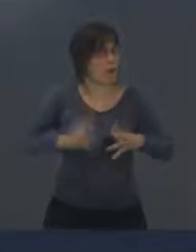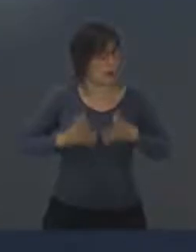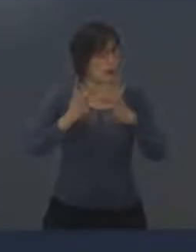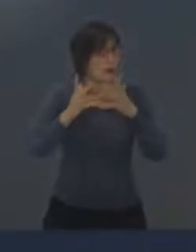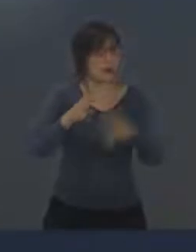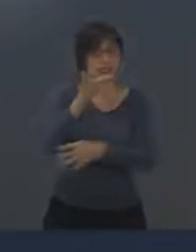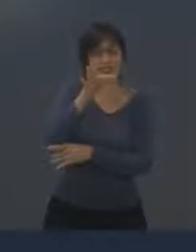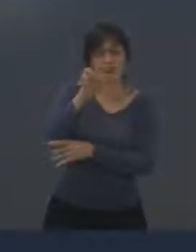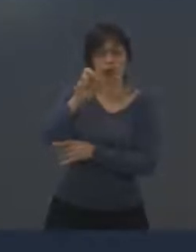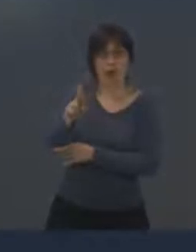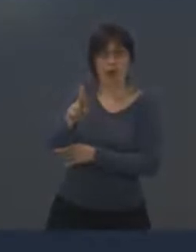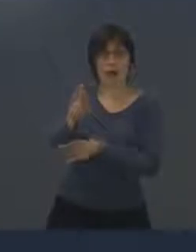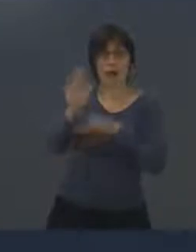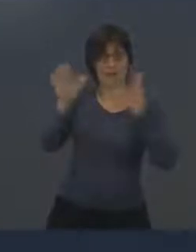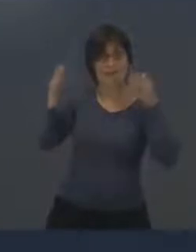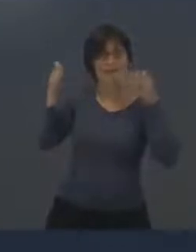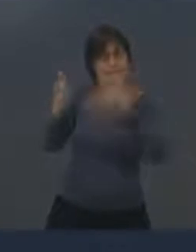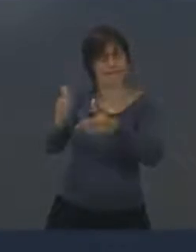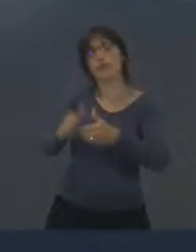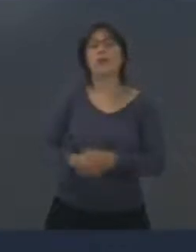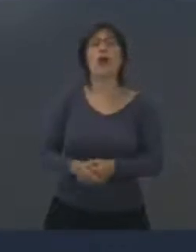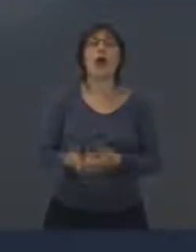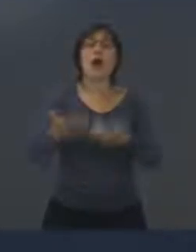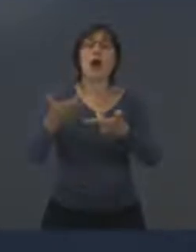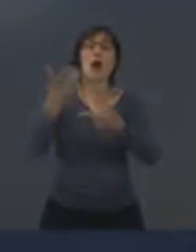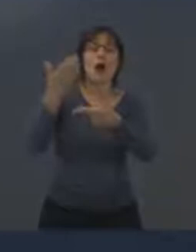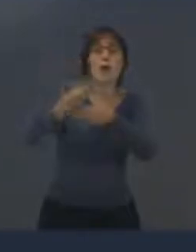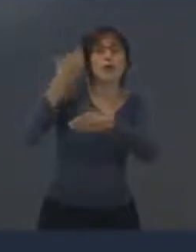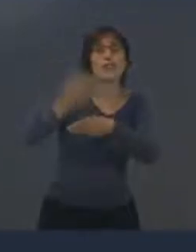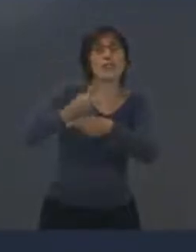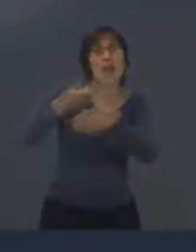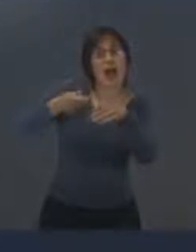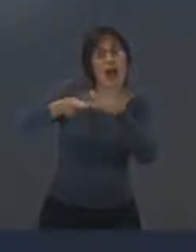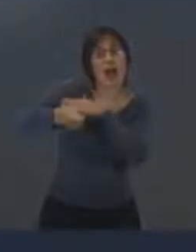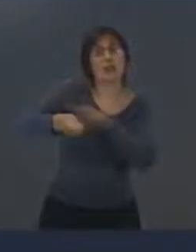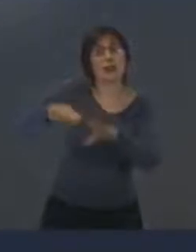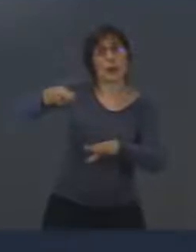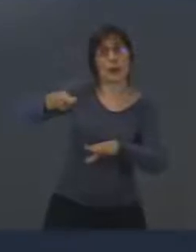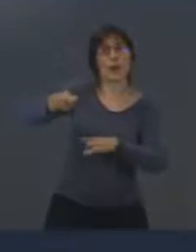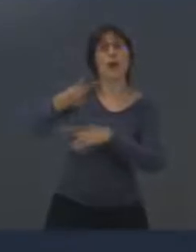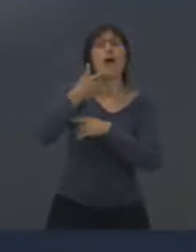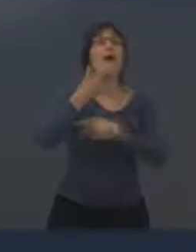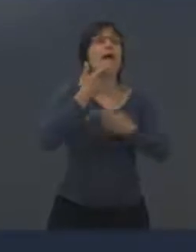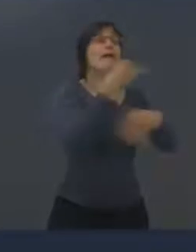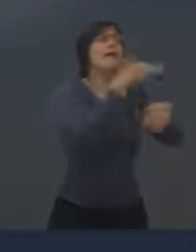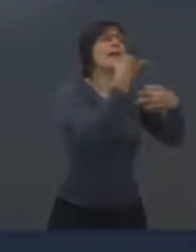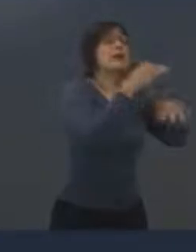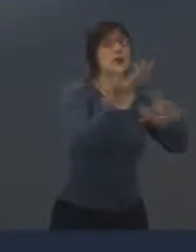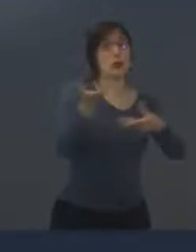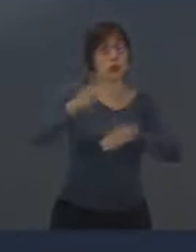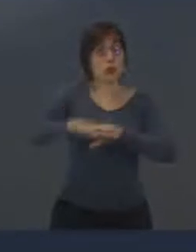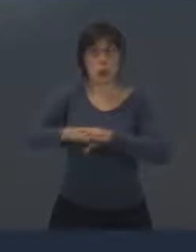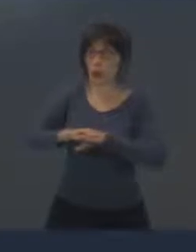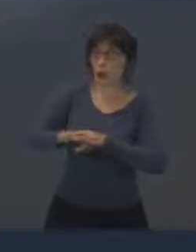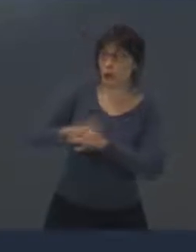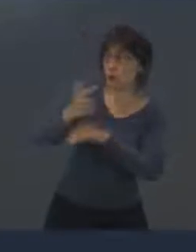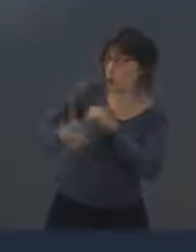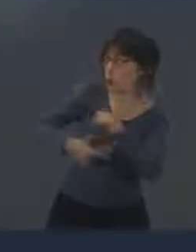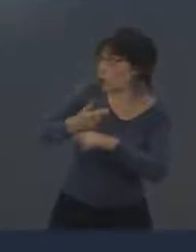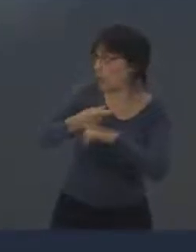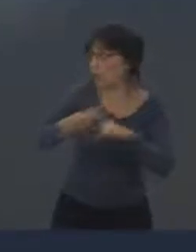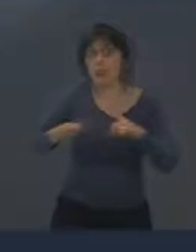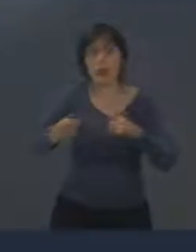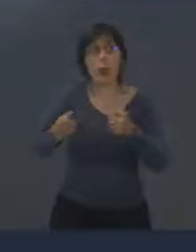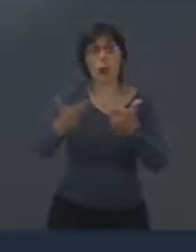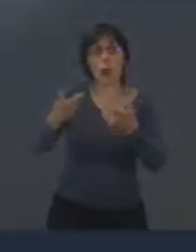TER. Stabilité et même baisse sur l'apprentissage, malgré vos déclarations en faveur de l'apprentissage. 0 apprenti de plus en 2 ans et demi.